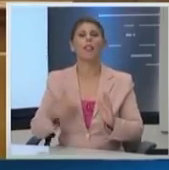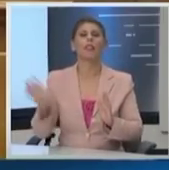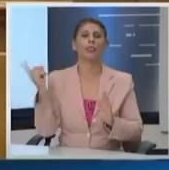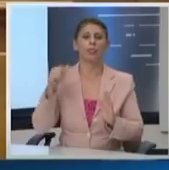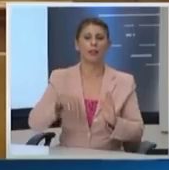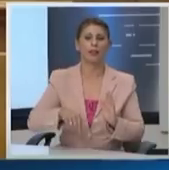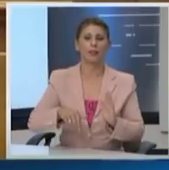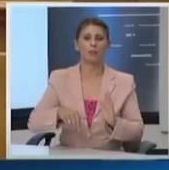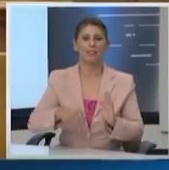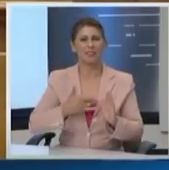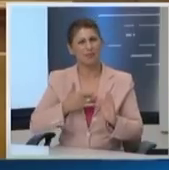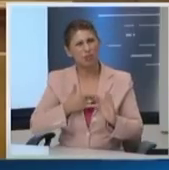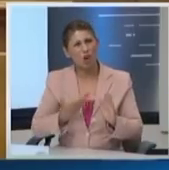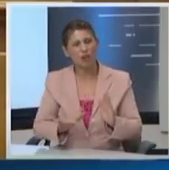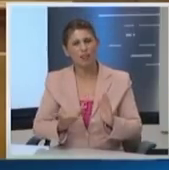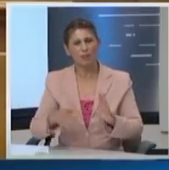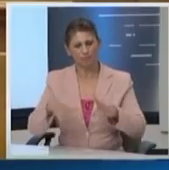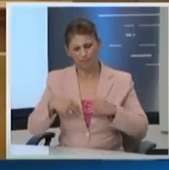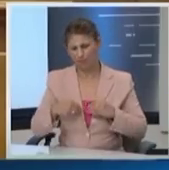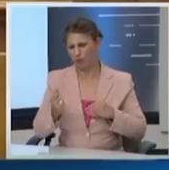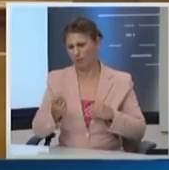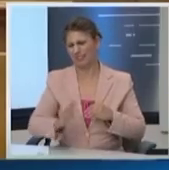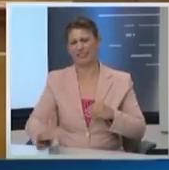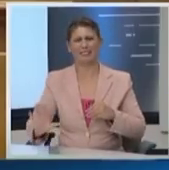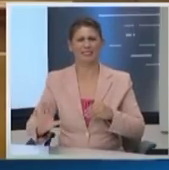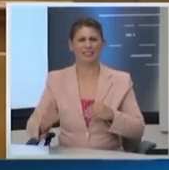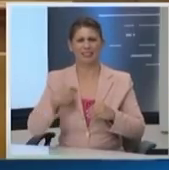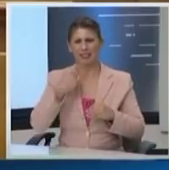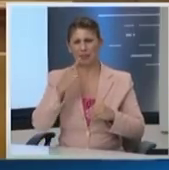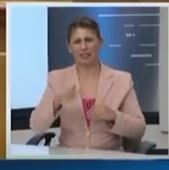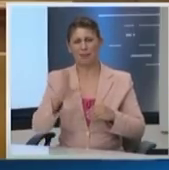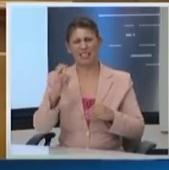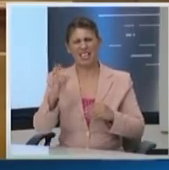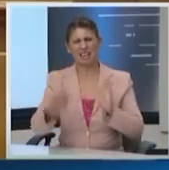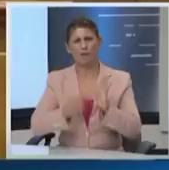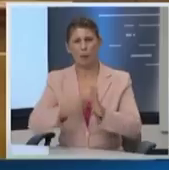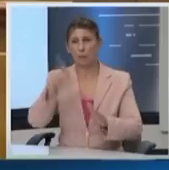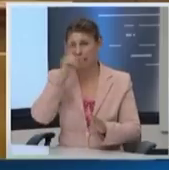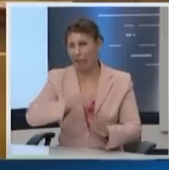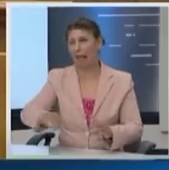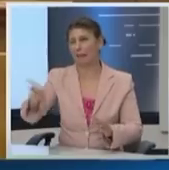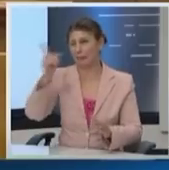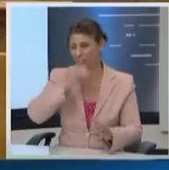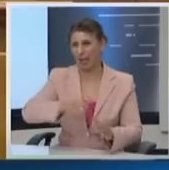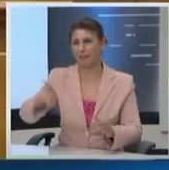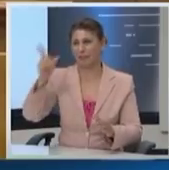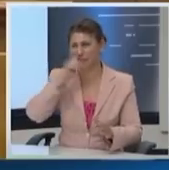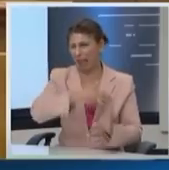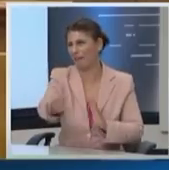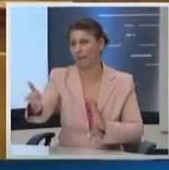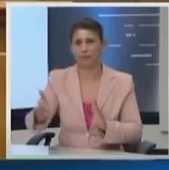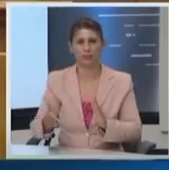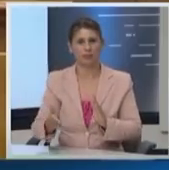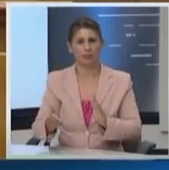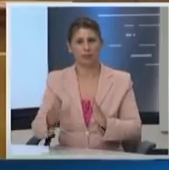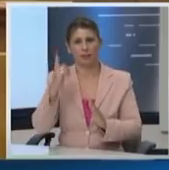βρισκόμαστε σε εκείνη την ψυχολογία όπου τα παίρνουμε όλα τις μετρητής και Μητσοτάκη, είπατε καμιά σαρανταριά φορές ψεύτες,